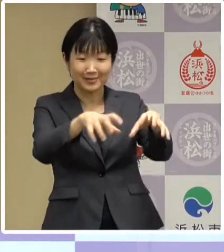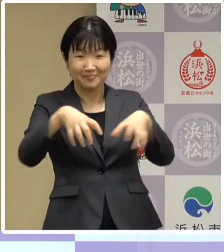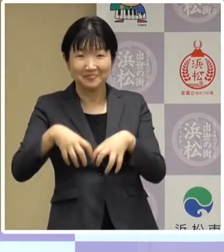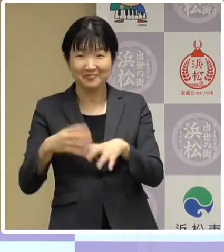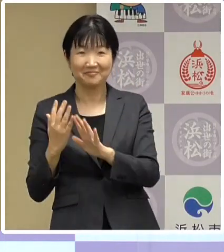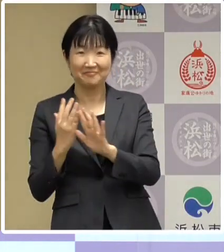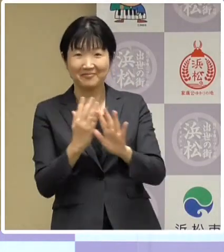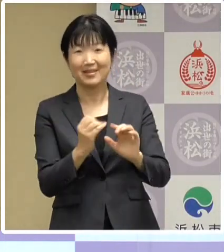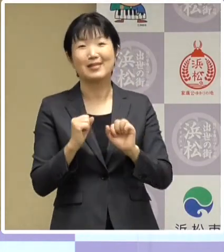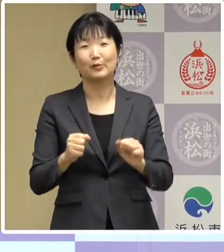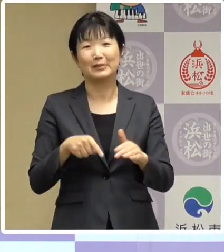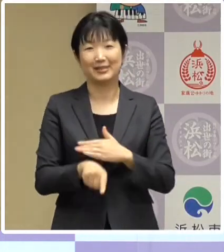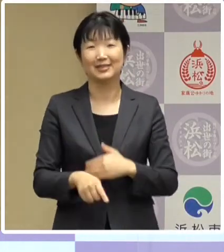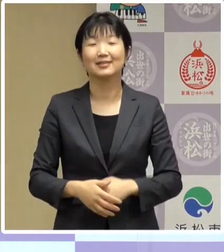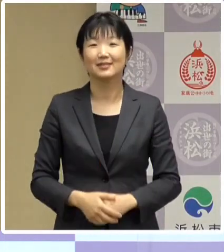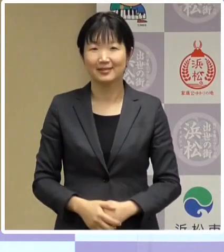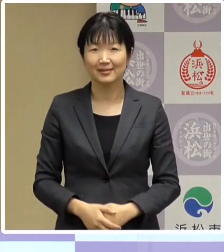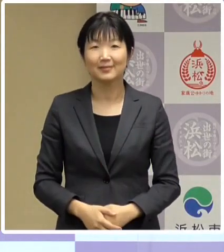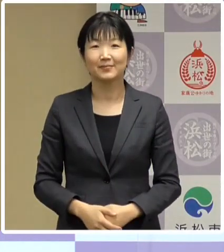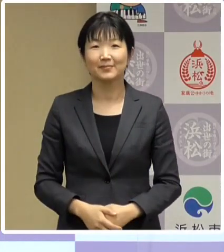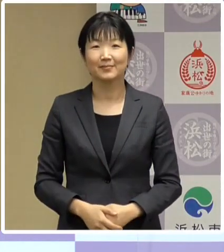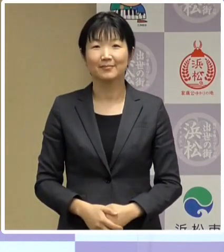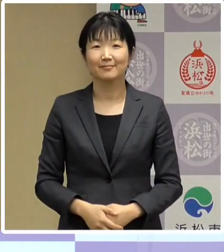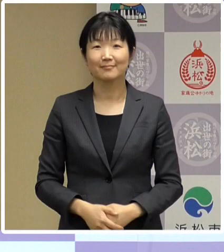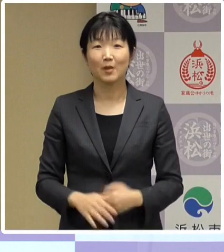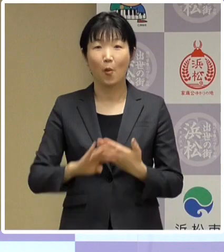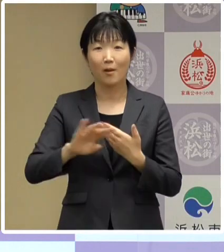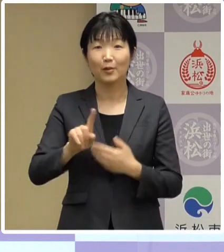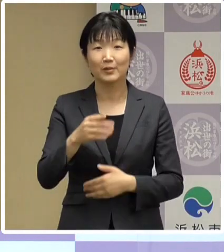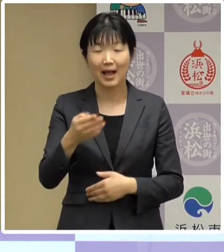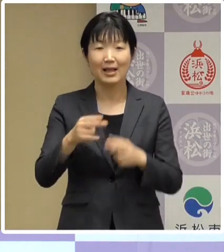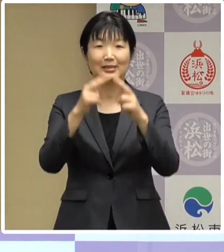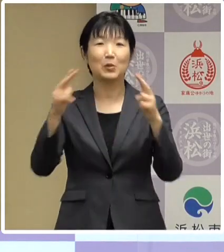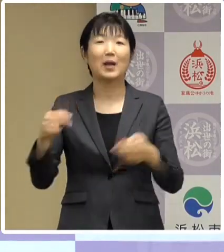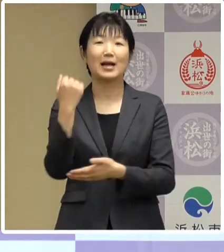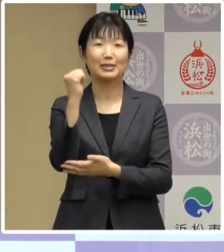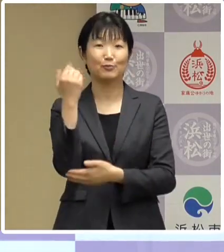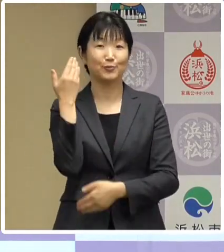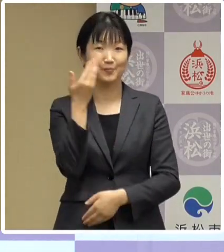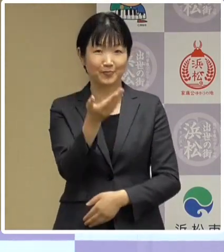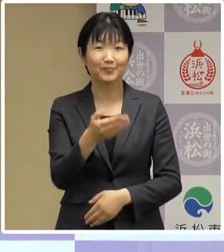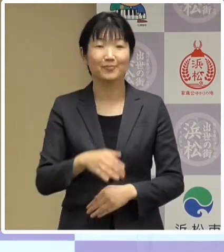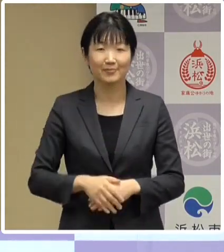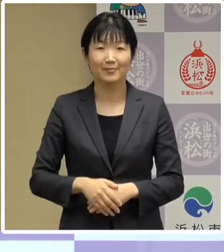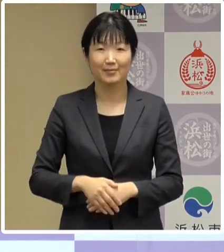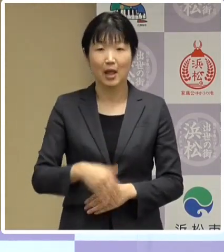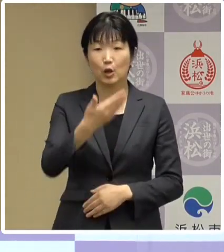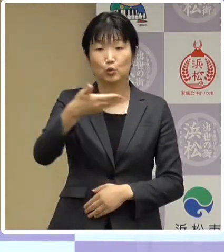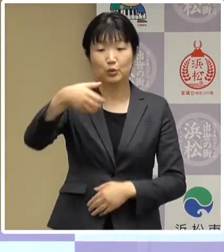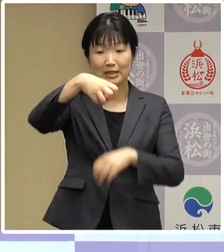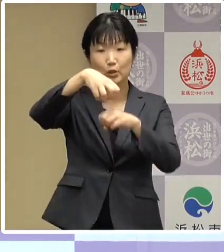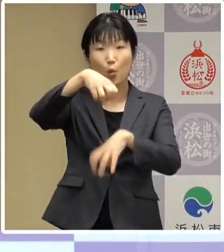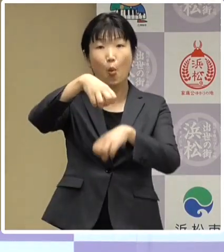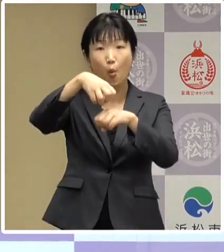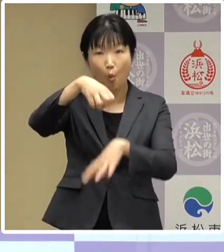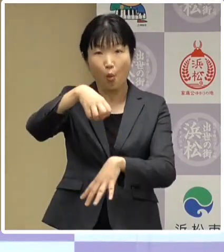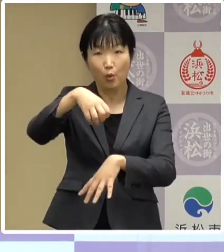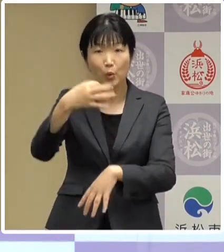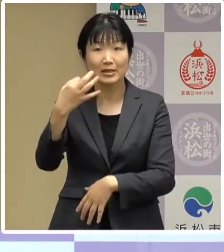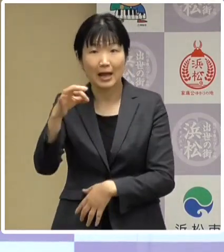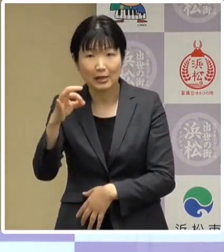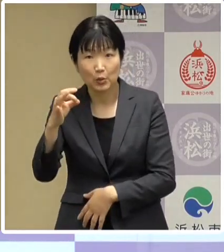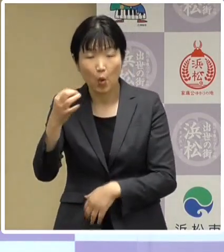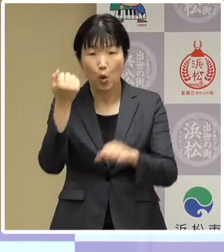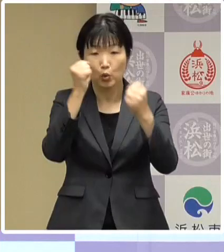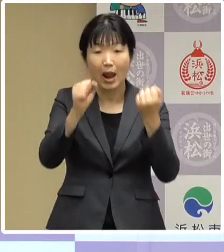ありがとうございます。 はい、静岡新聞 社、静岡新聞の宮田です。水道料金の話とドラマ館の話と、